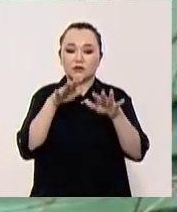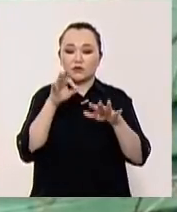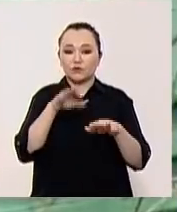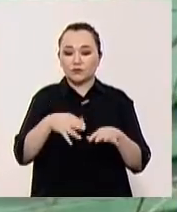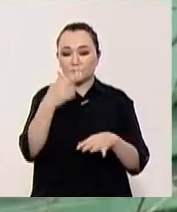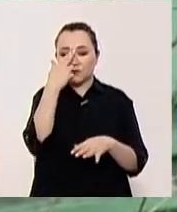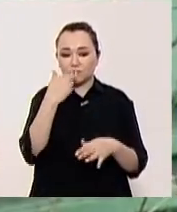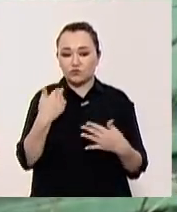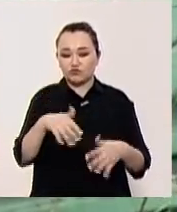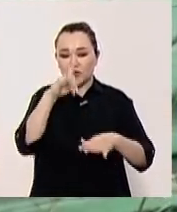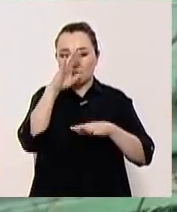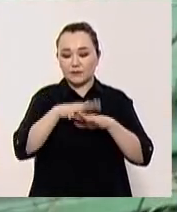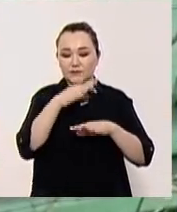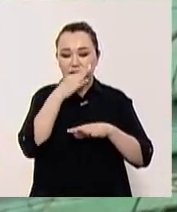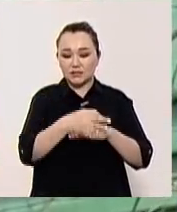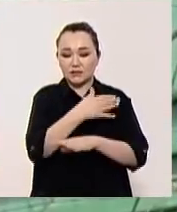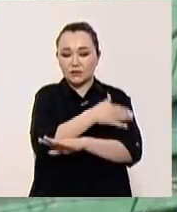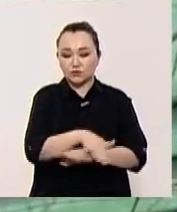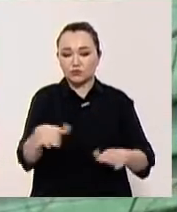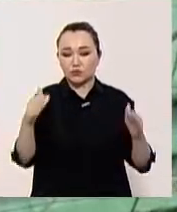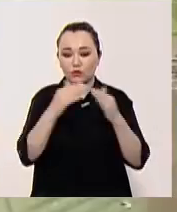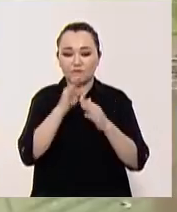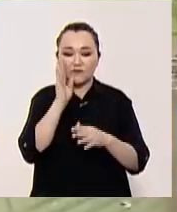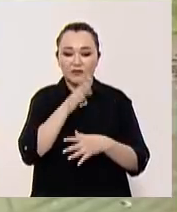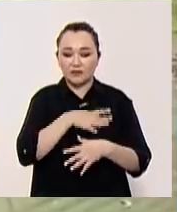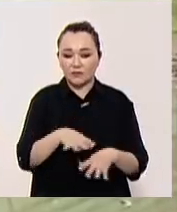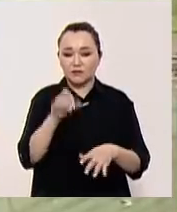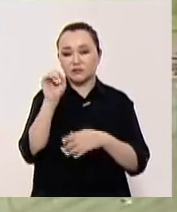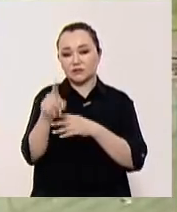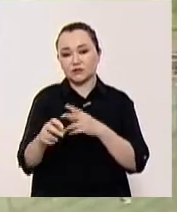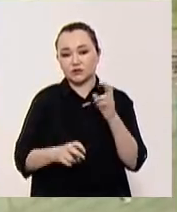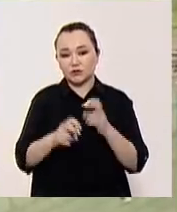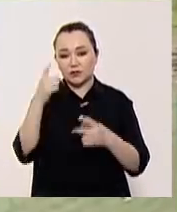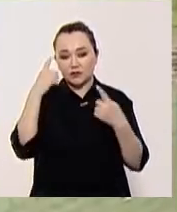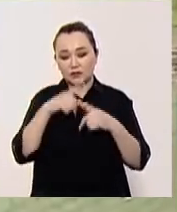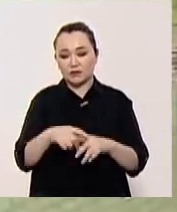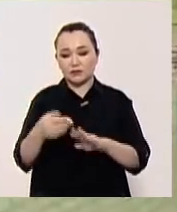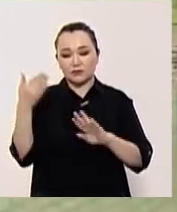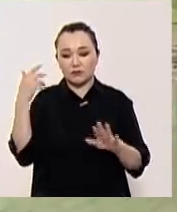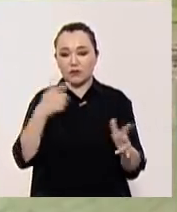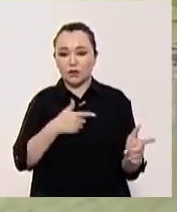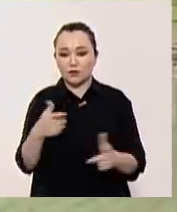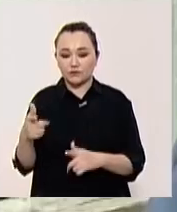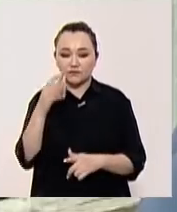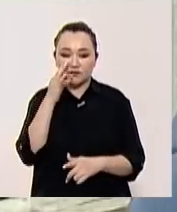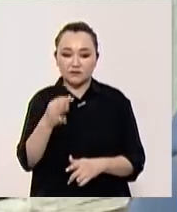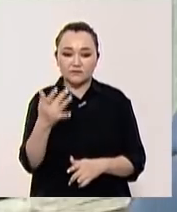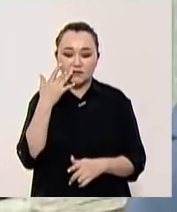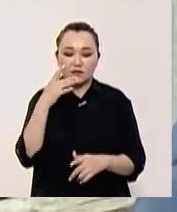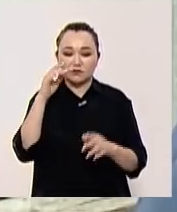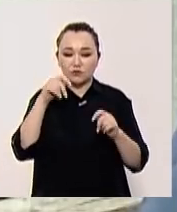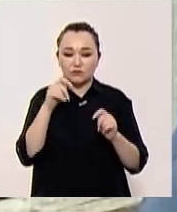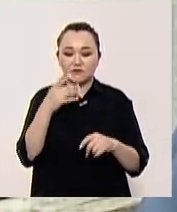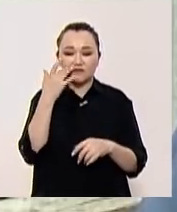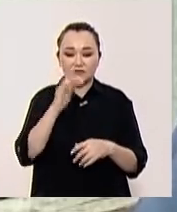үйреншікті жағдай деді. Әрі көшелер мен үйлерді су алып кетпес үшін мердігерлерге өтініш айтып, техникаларын алдын ала дайындатып қояды екен. Жаңбыр жауған сайын